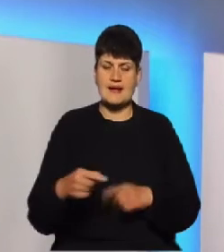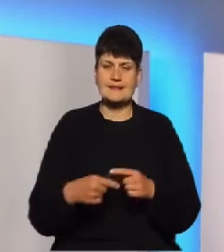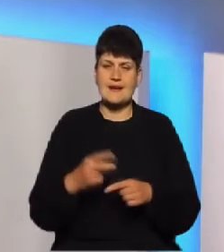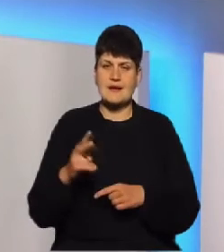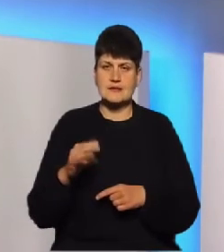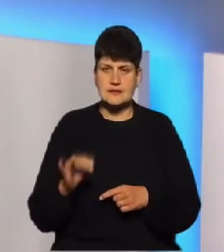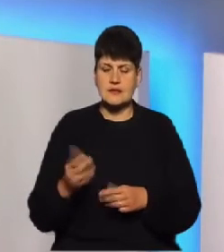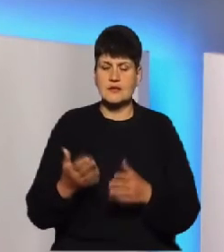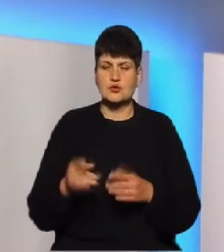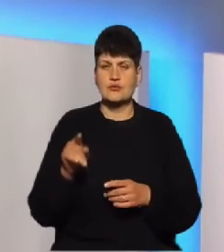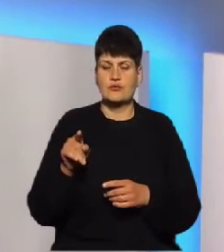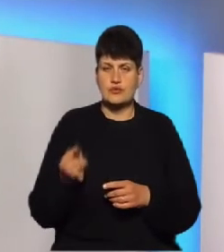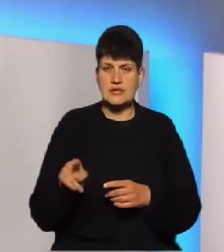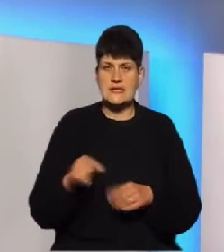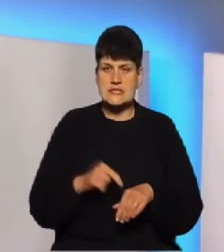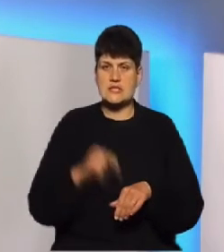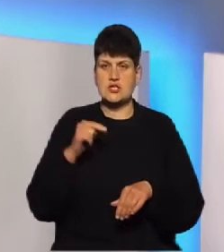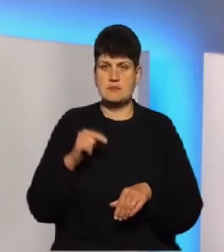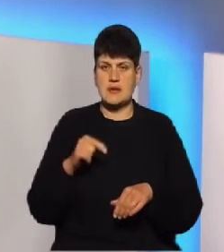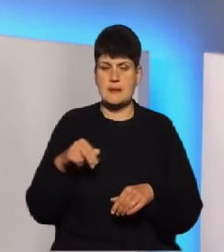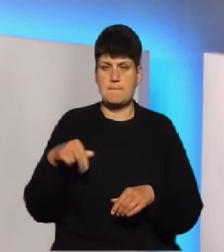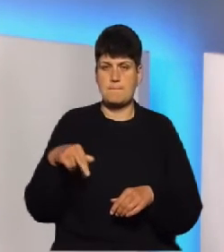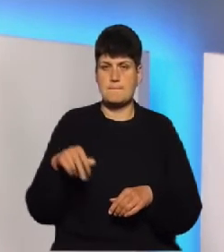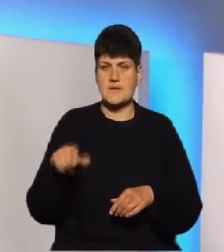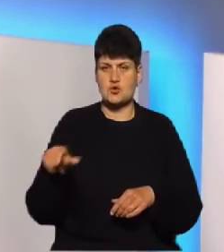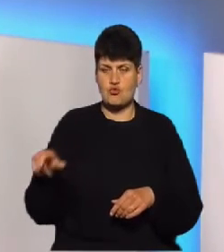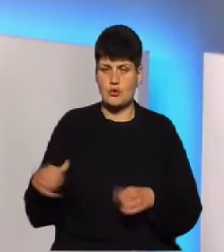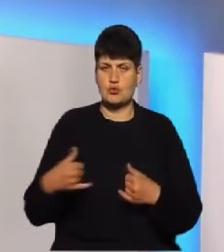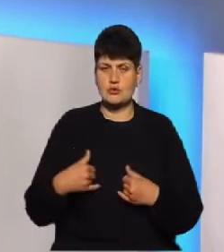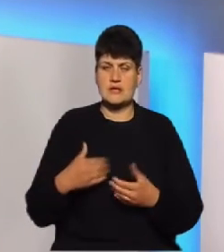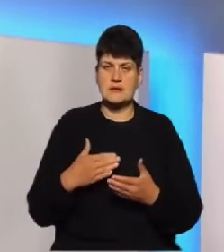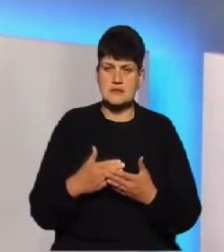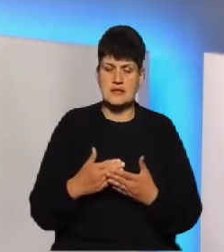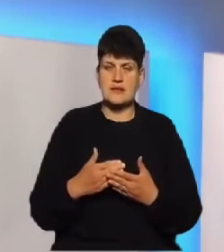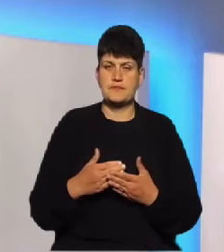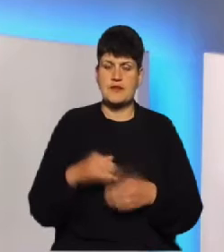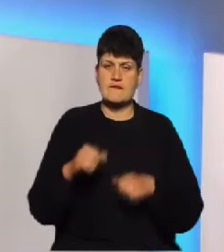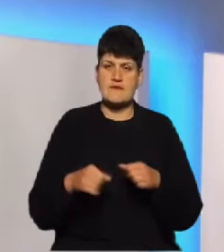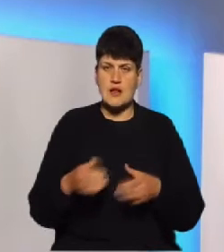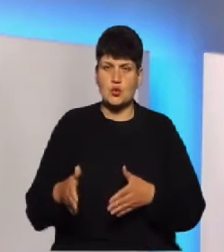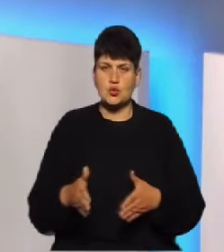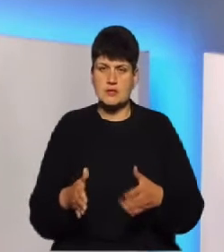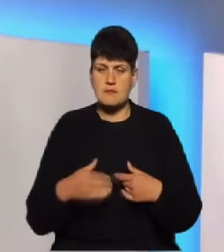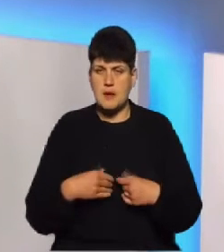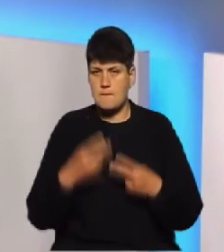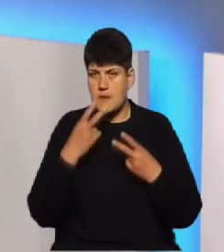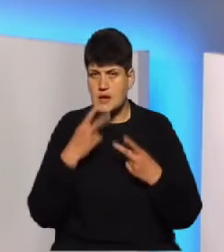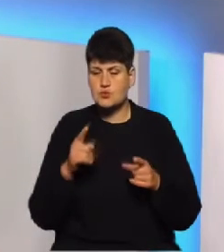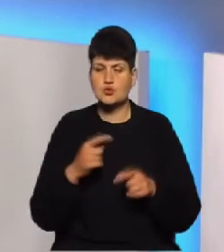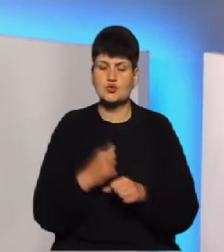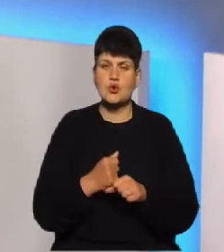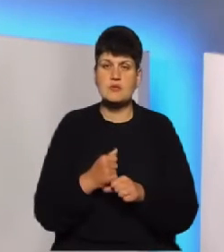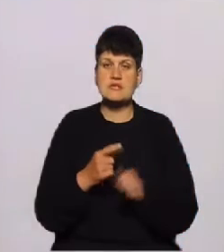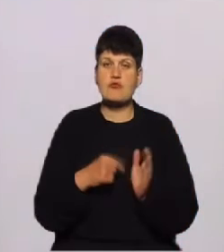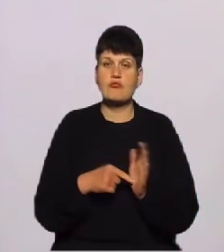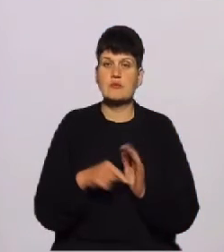вони зацеплять пішохода, а в нас хоч трошечки вже десь є, все-таки, як би там не було, є на велодоріжки, вже, ми бачимо, що все-таки робиться щось в місті, так, в цьому напрямку.